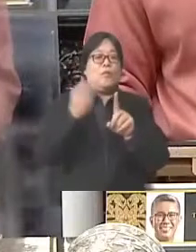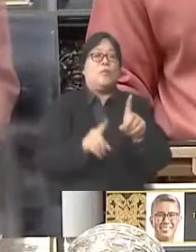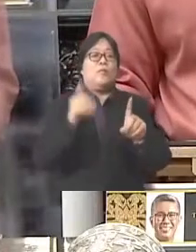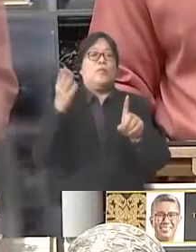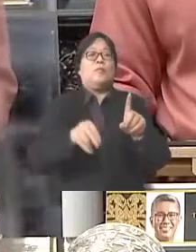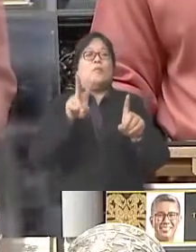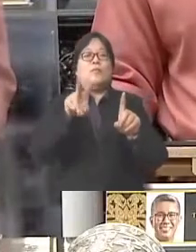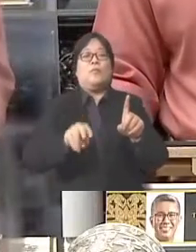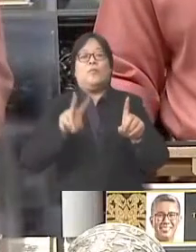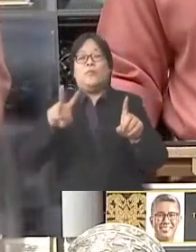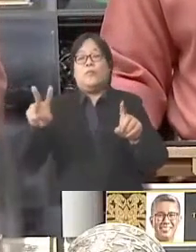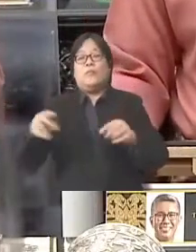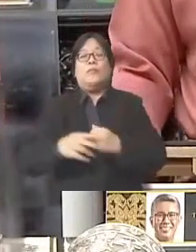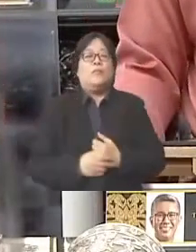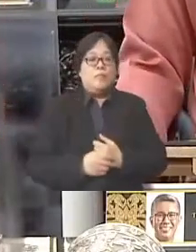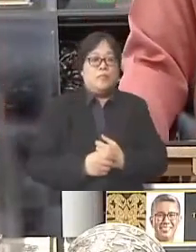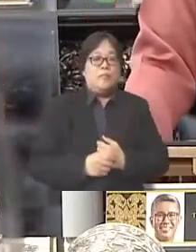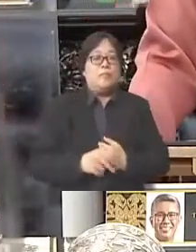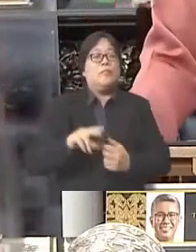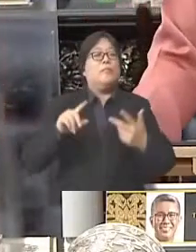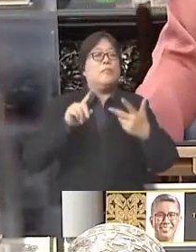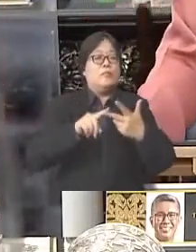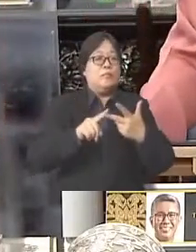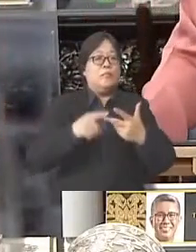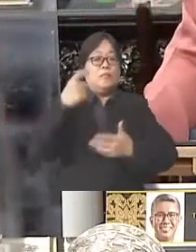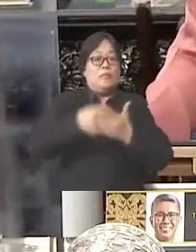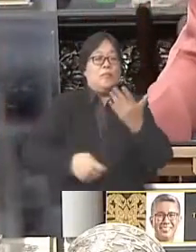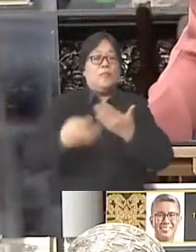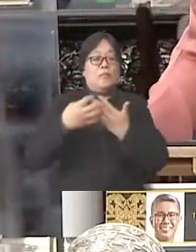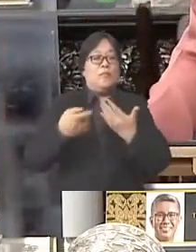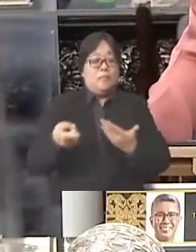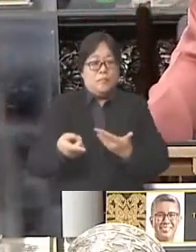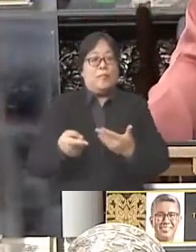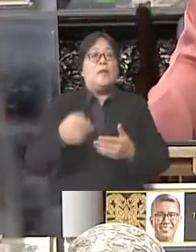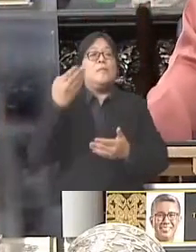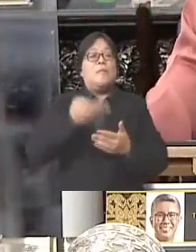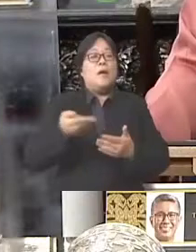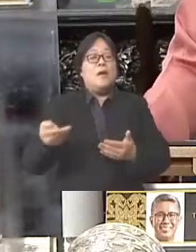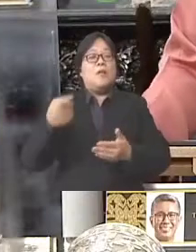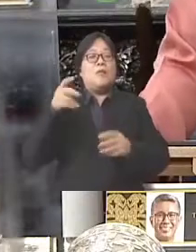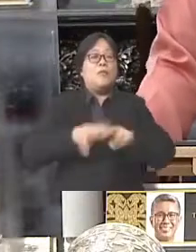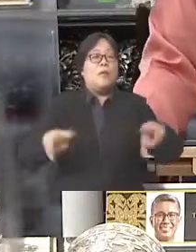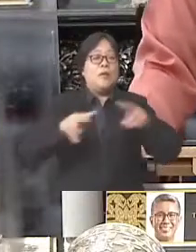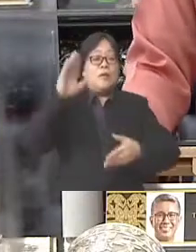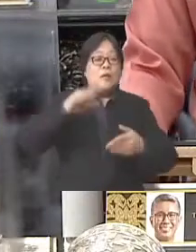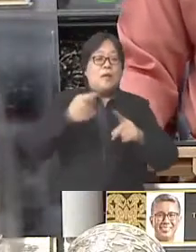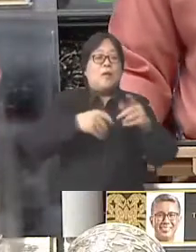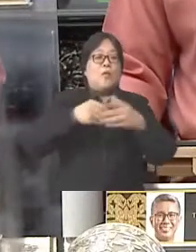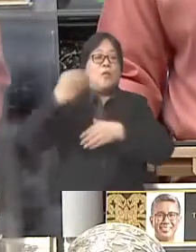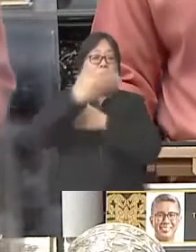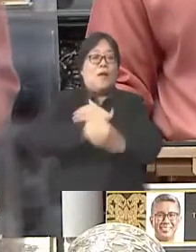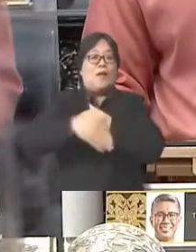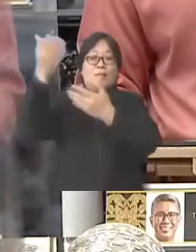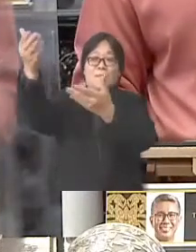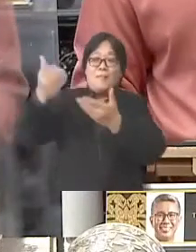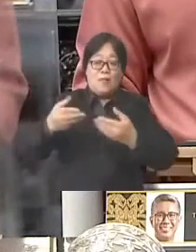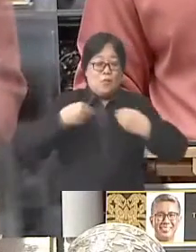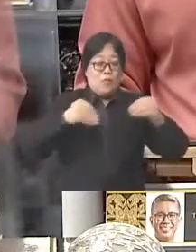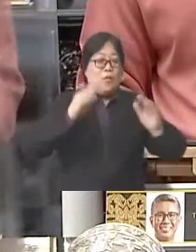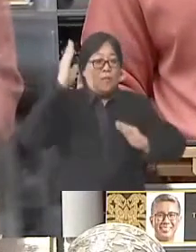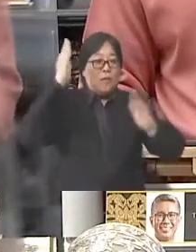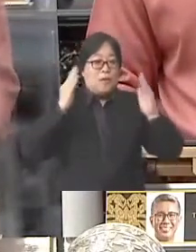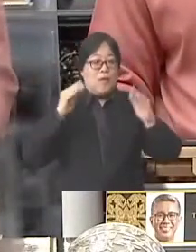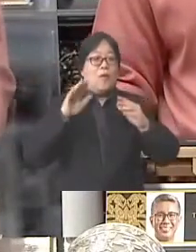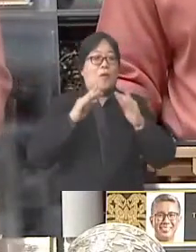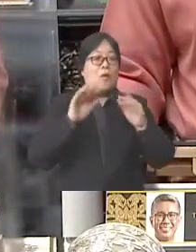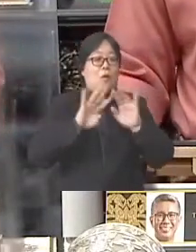genre 2022 ketiga sukajualan dikenakan ke atas barang bernilai rendah dari luar negara yang dijual oleh penyakit